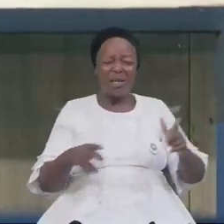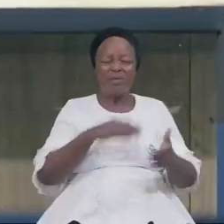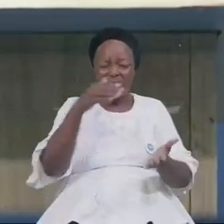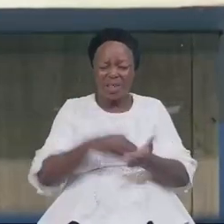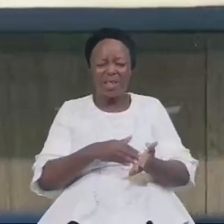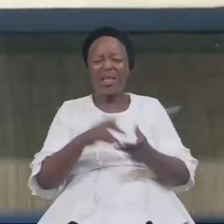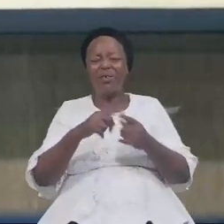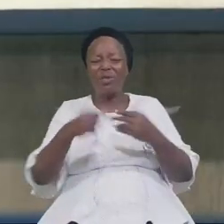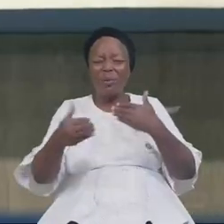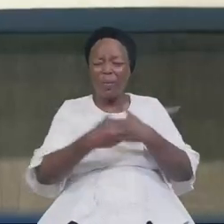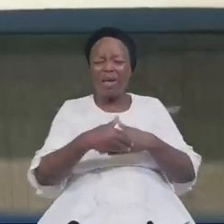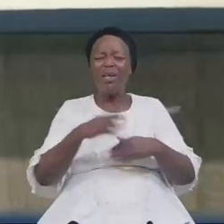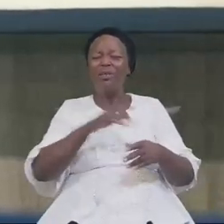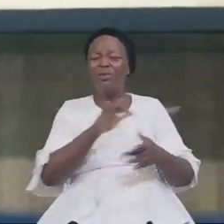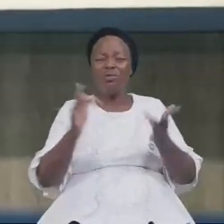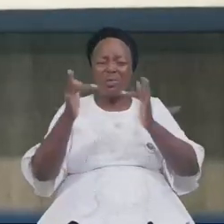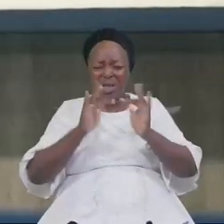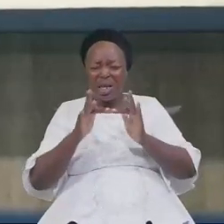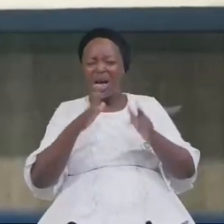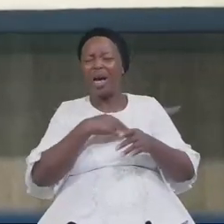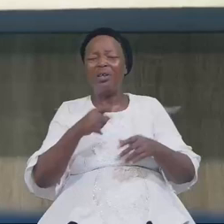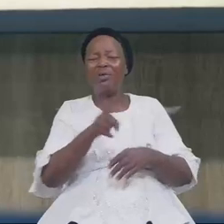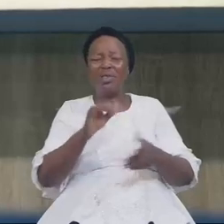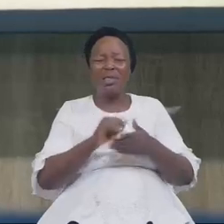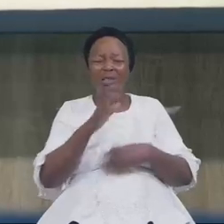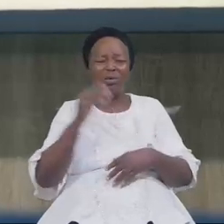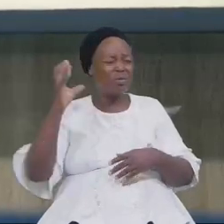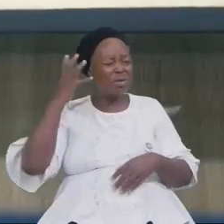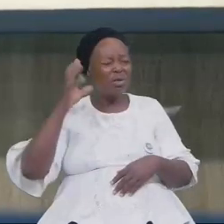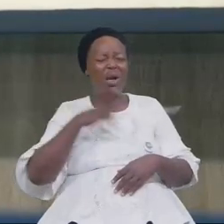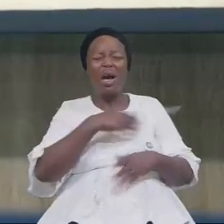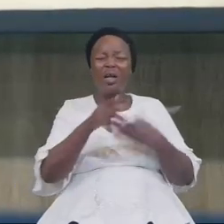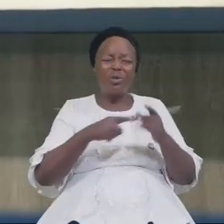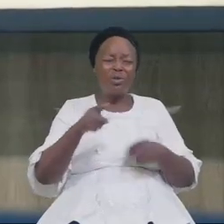centre, ceux qui sont en ligne, ceux qui sont à la radio, ceux qui sont à la télé,